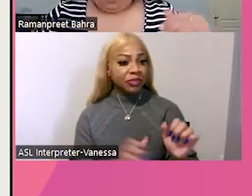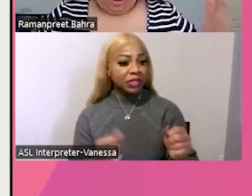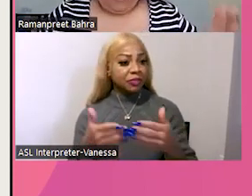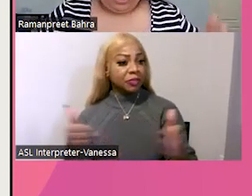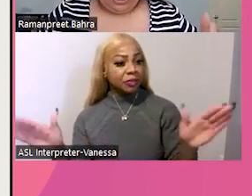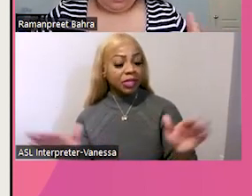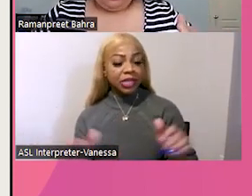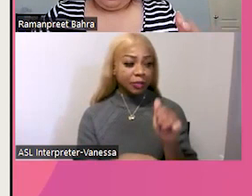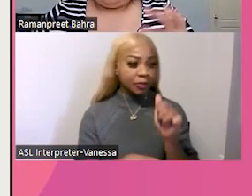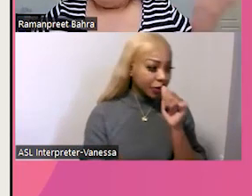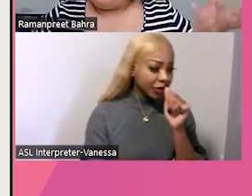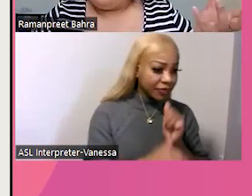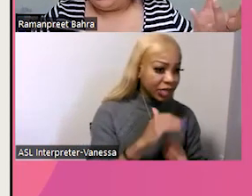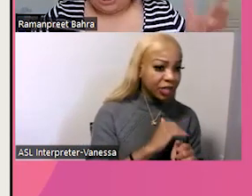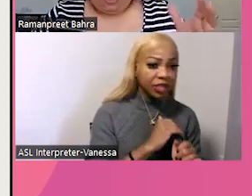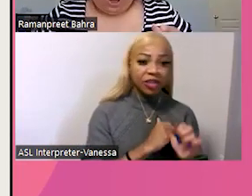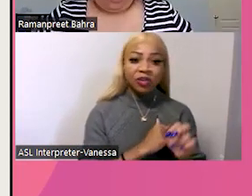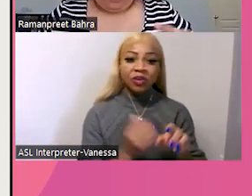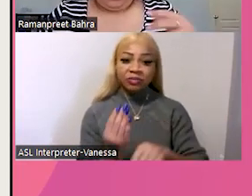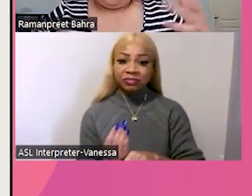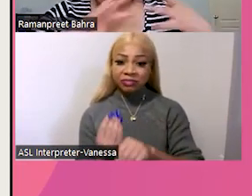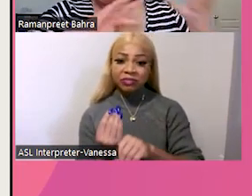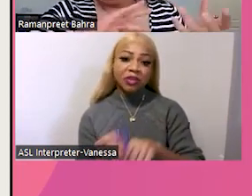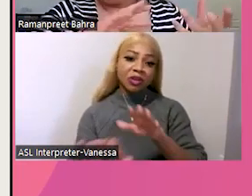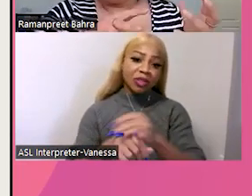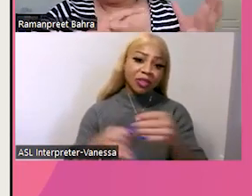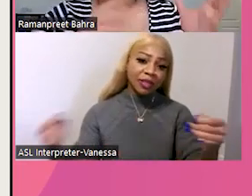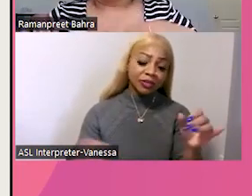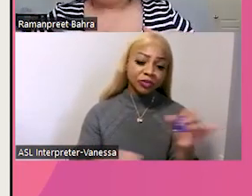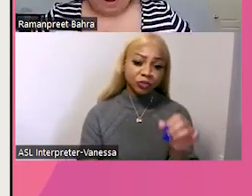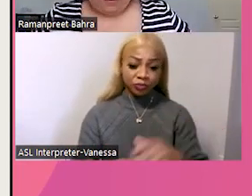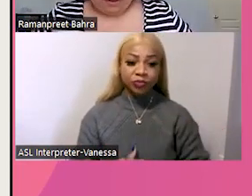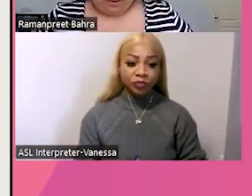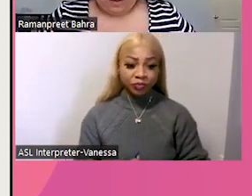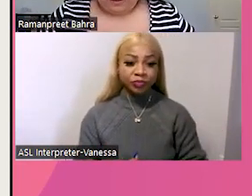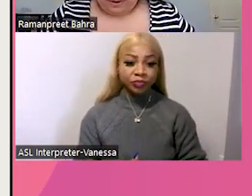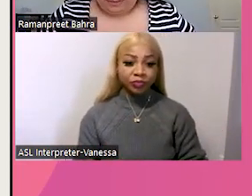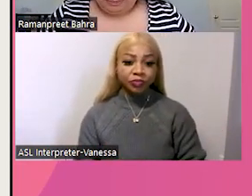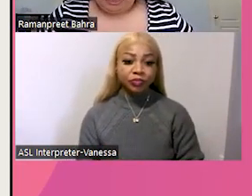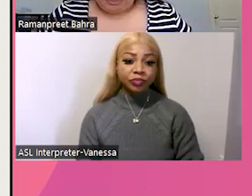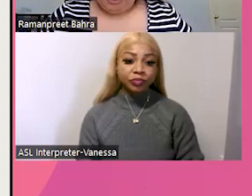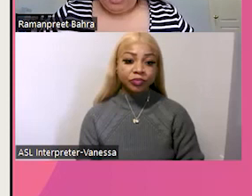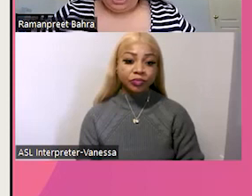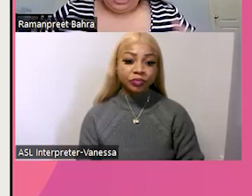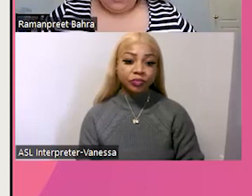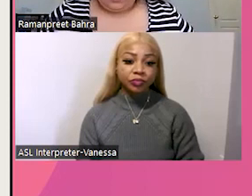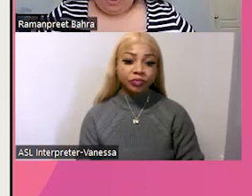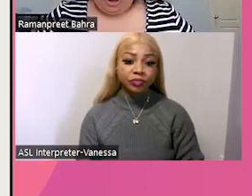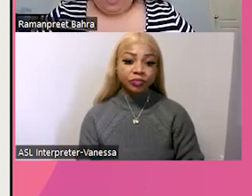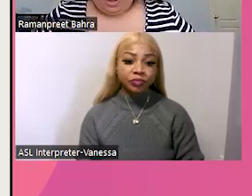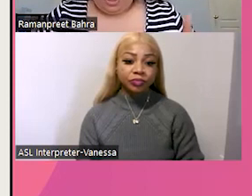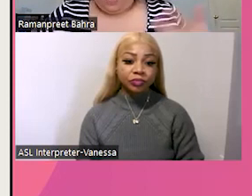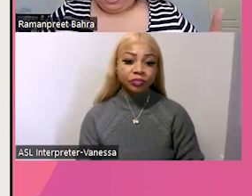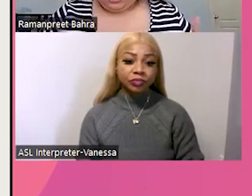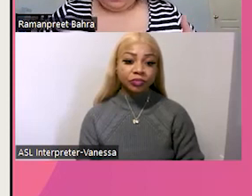travail, publiquement, de manière privée et virtuellement également. Donc, dans tous les espaces virtuels privés